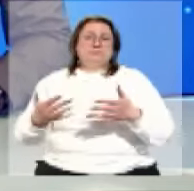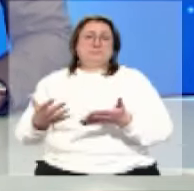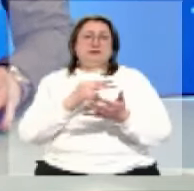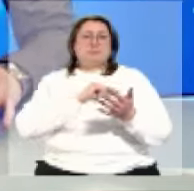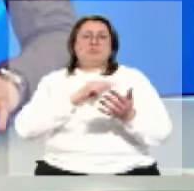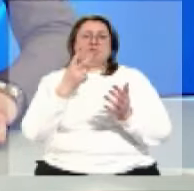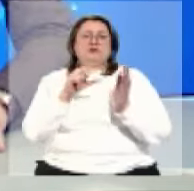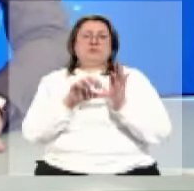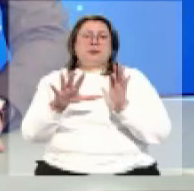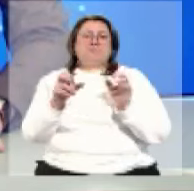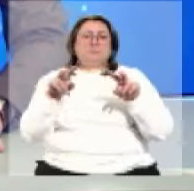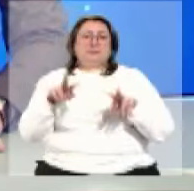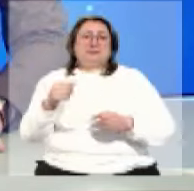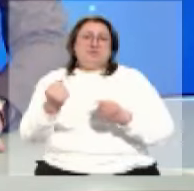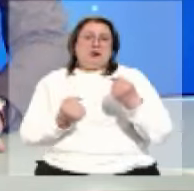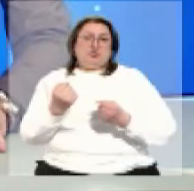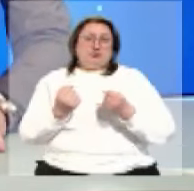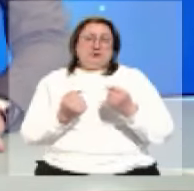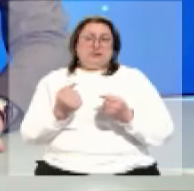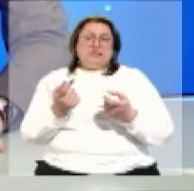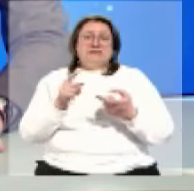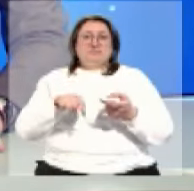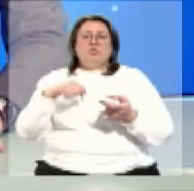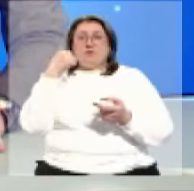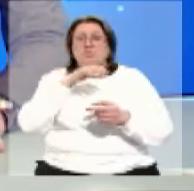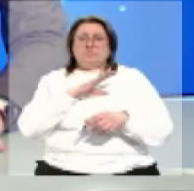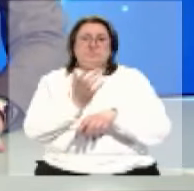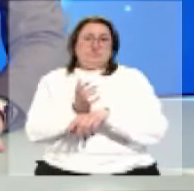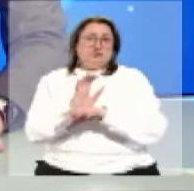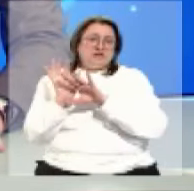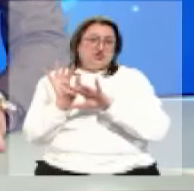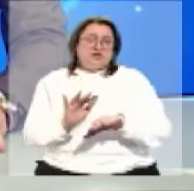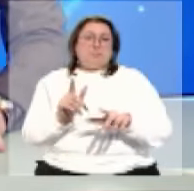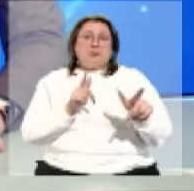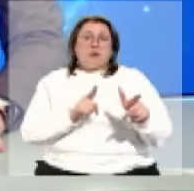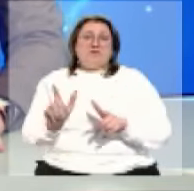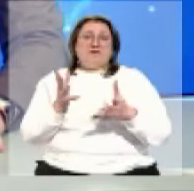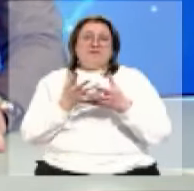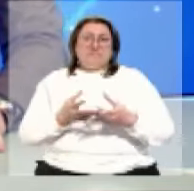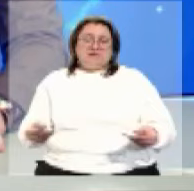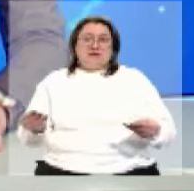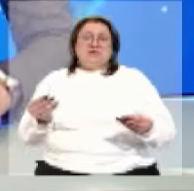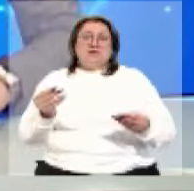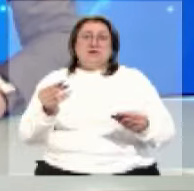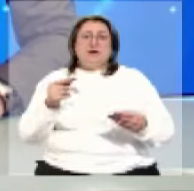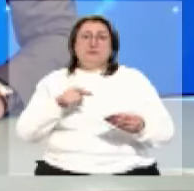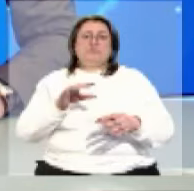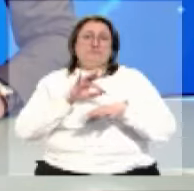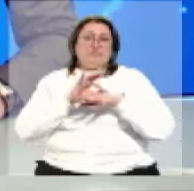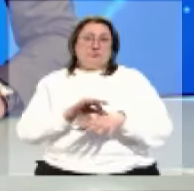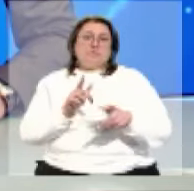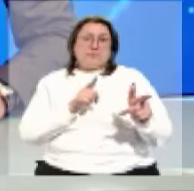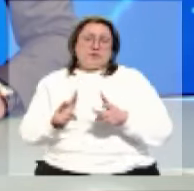жұмылдырылды. Биылғы жыл қарлы болғанын ескере отырып, шаһарда су тасқыны кезеңіне дайындық қызу жүріп жатыр. Қазіргі таңда